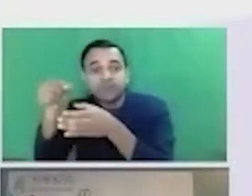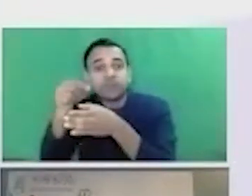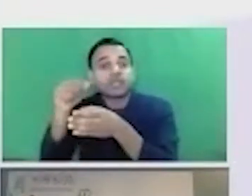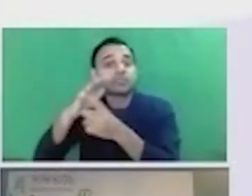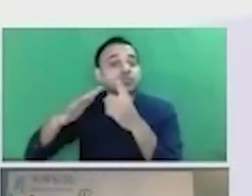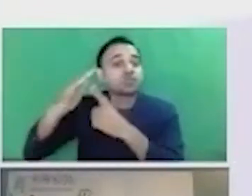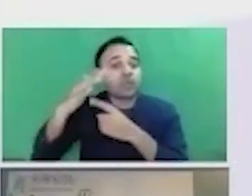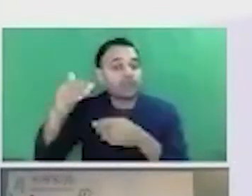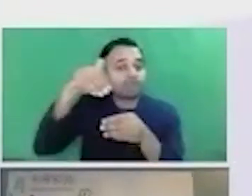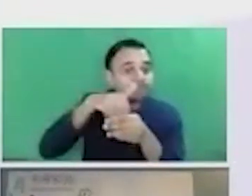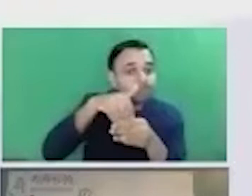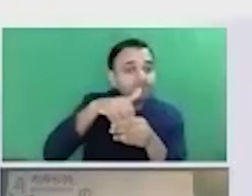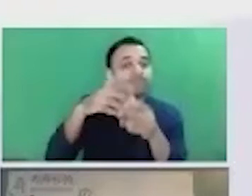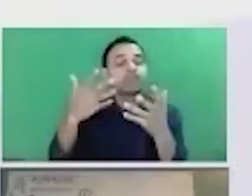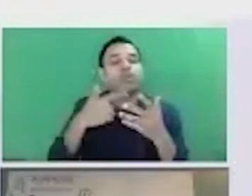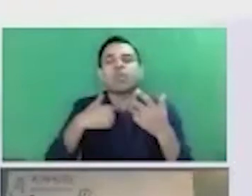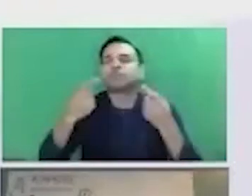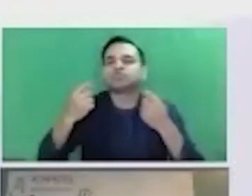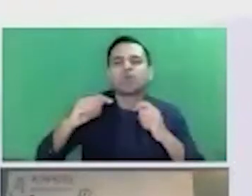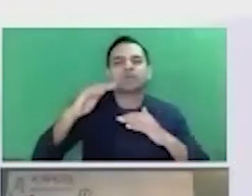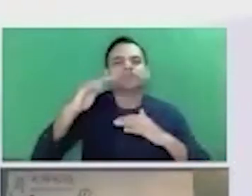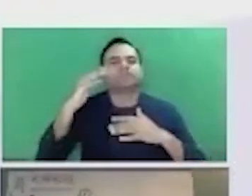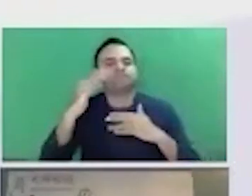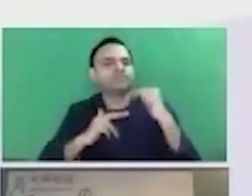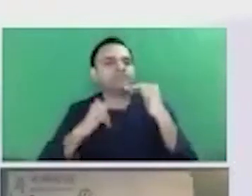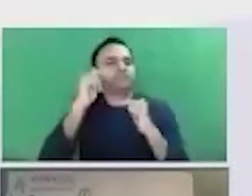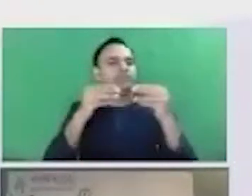وأيضا هنا نتحدث عن دور وزارة البيئة